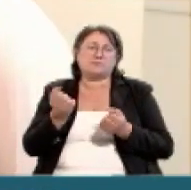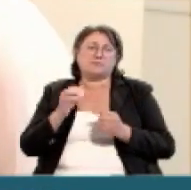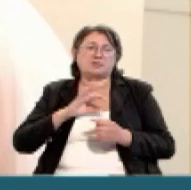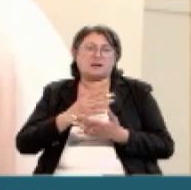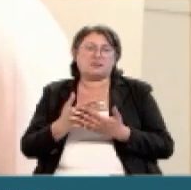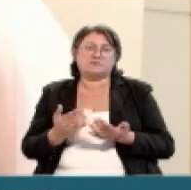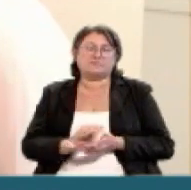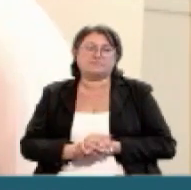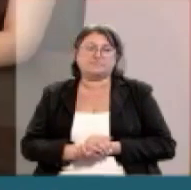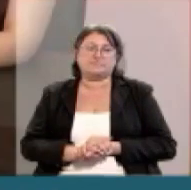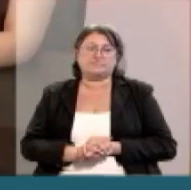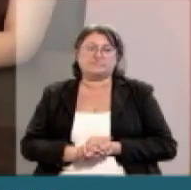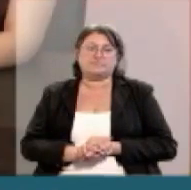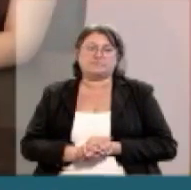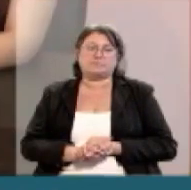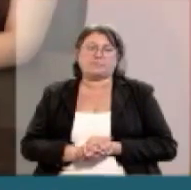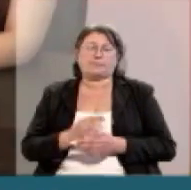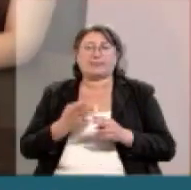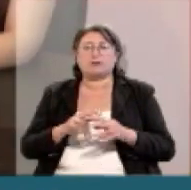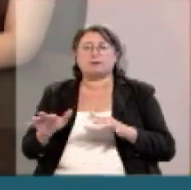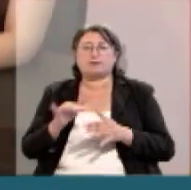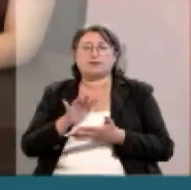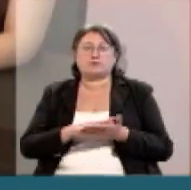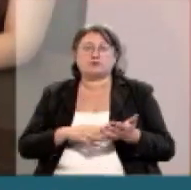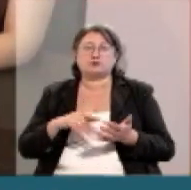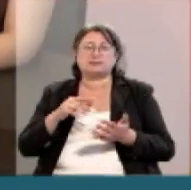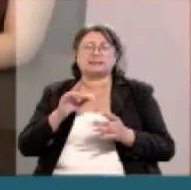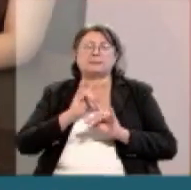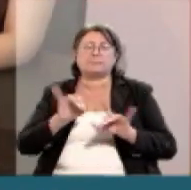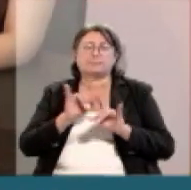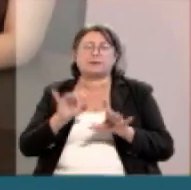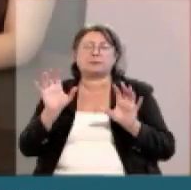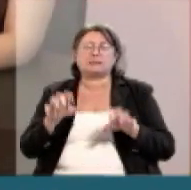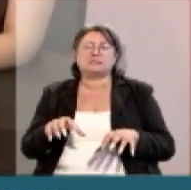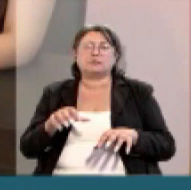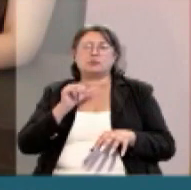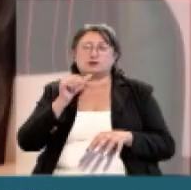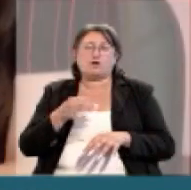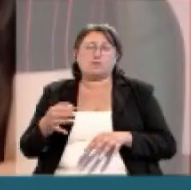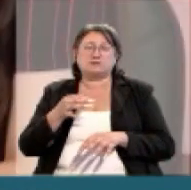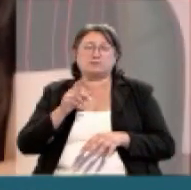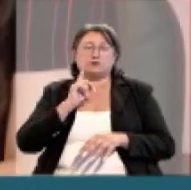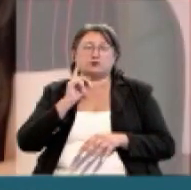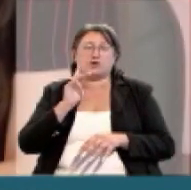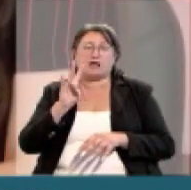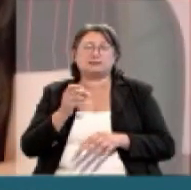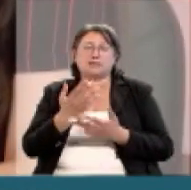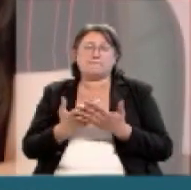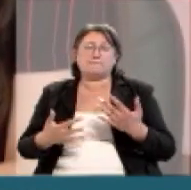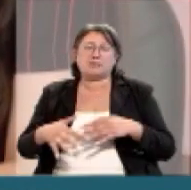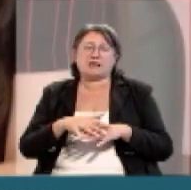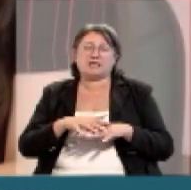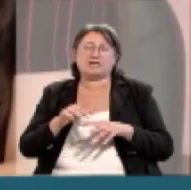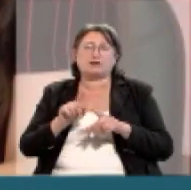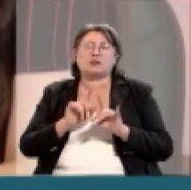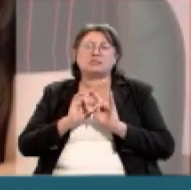ие болғанмын. Аталмыш шара Қостанай облысы Қазақстан халқы ассамблеясы ассамблея жастары төрағасы Руслан Мырзағалиев пен